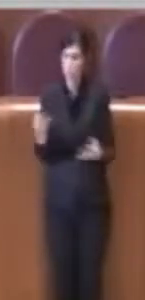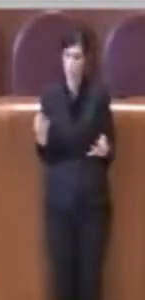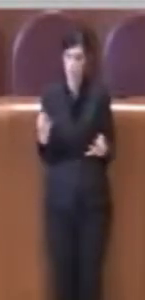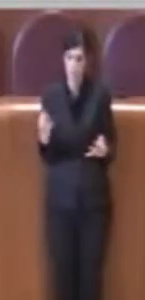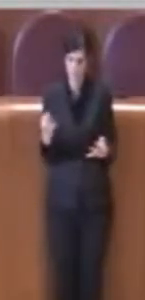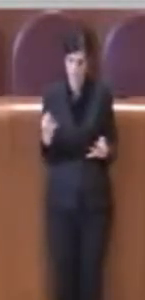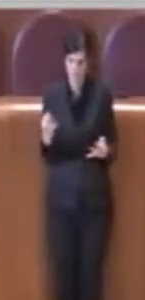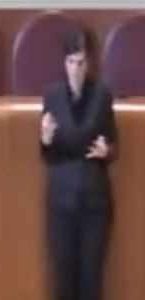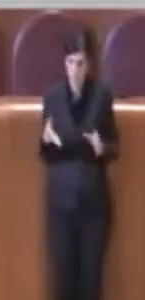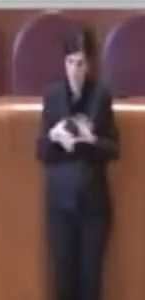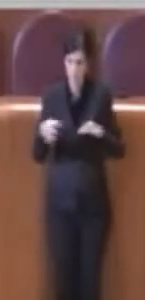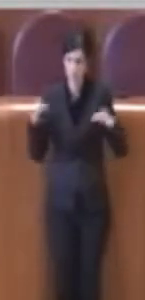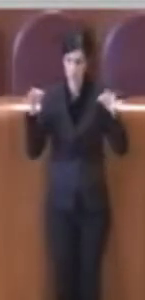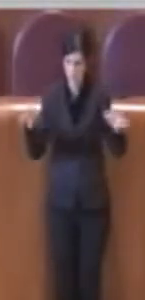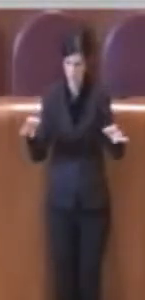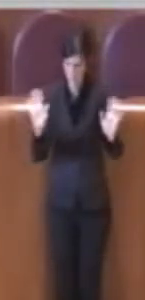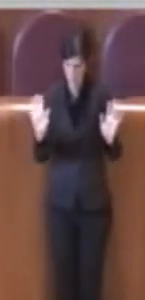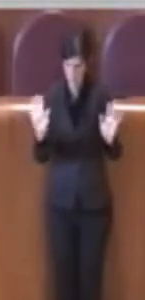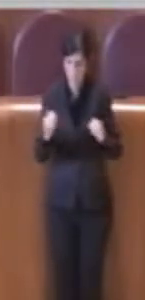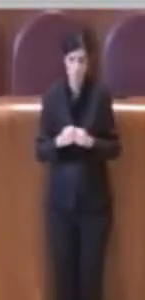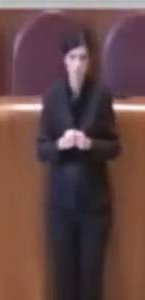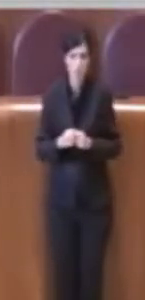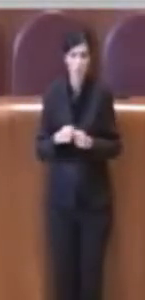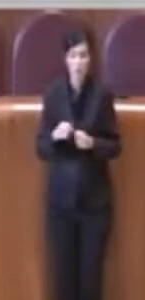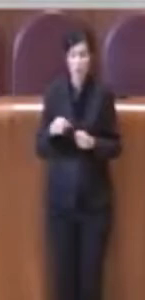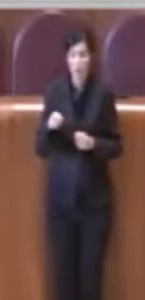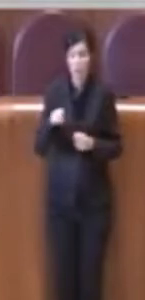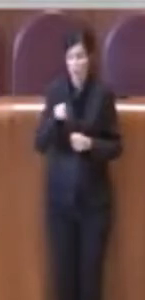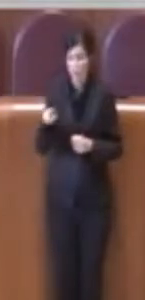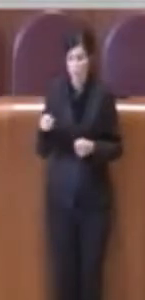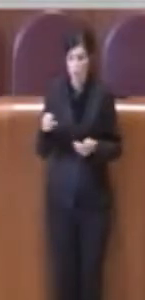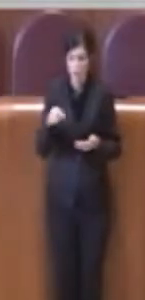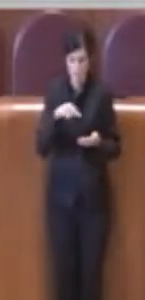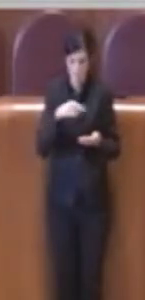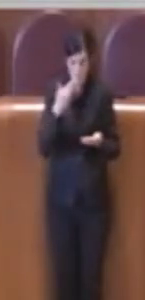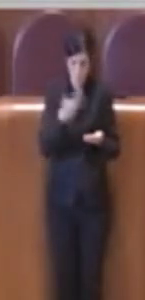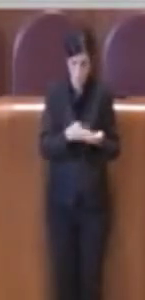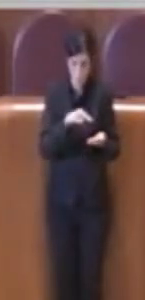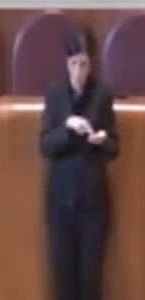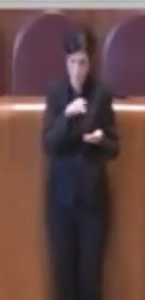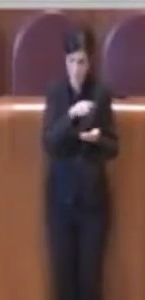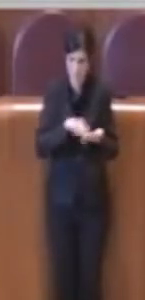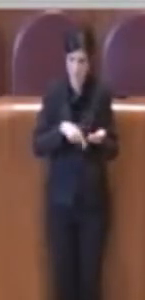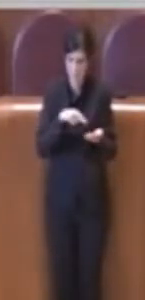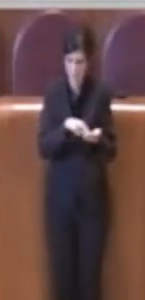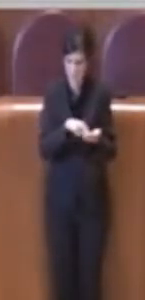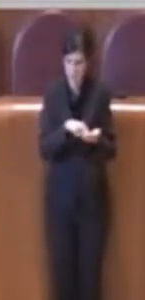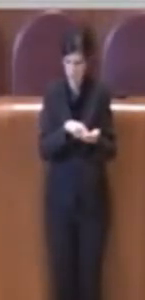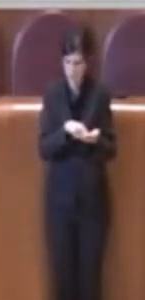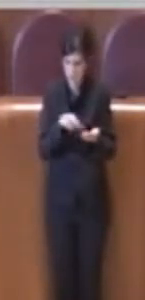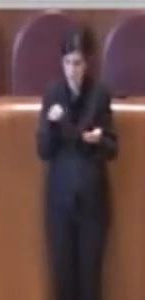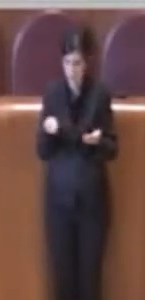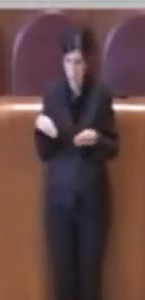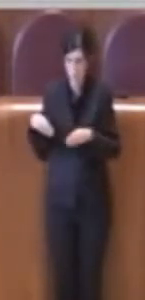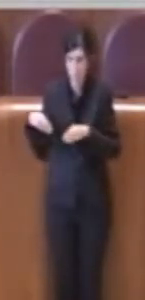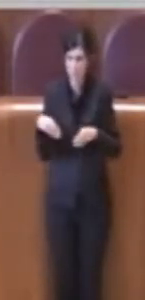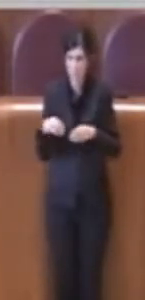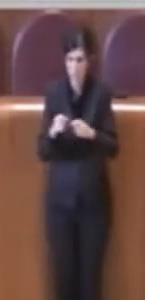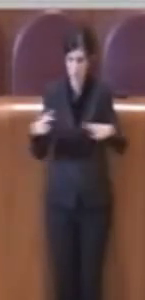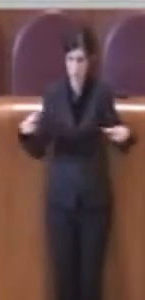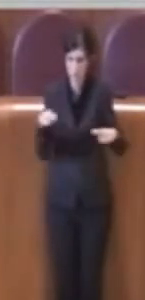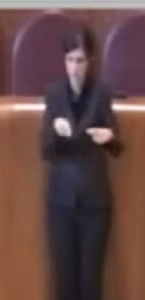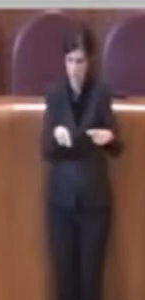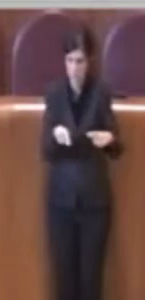Ora fate la cosa giusta, leggete questa proposta con cuore sincero e partecipate ai benefici che porterà a questa città.